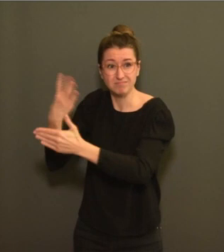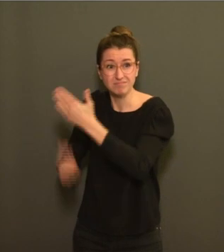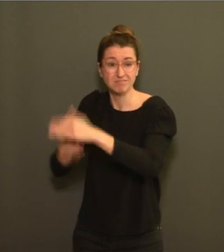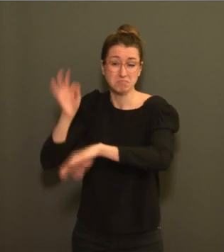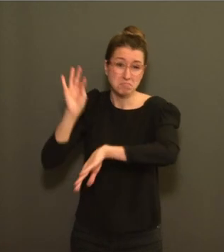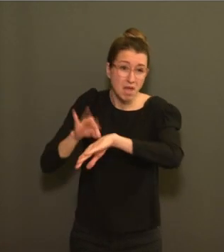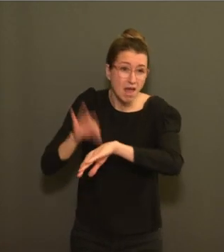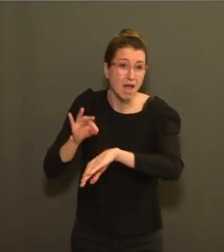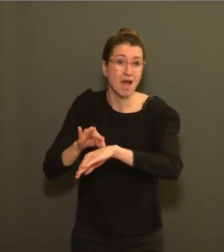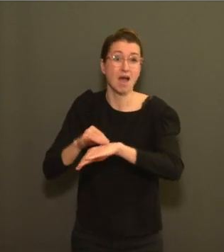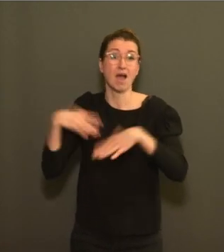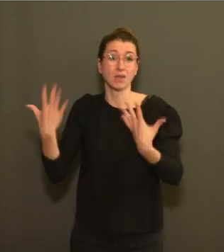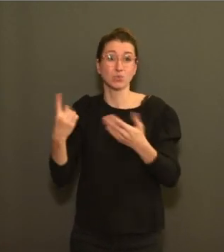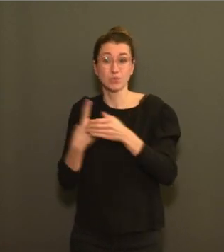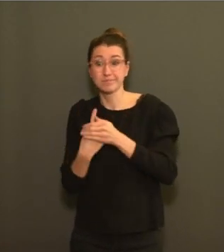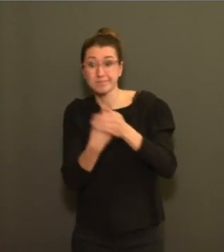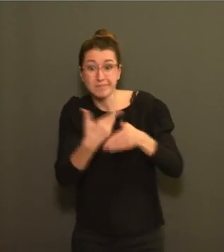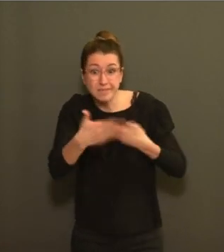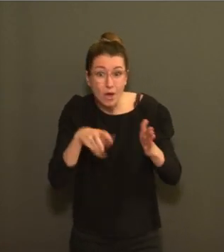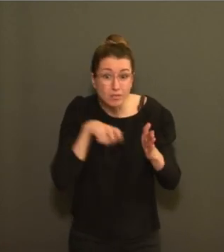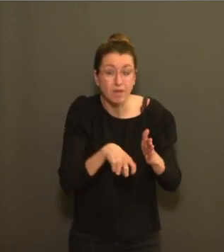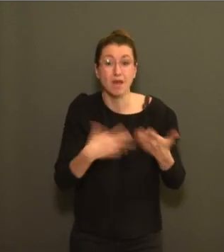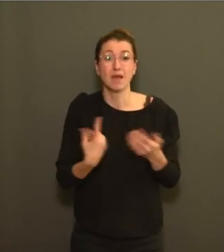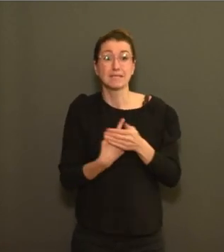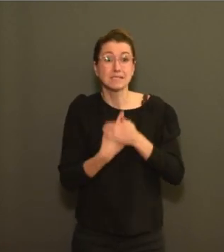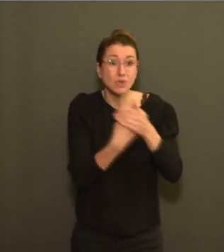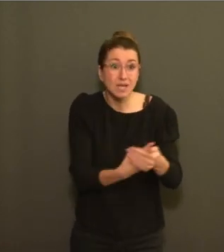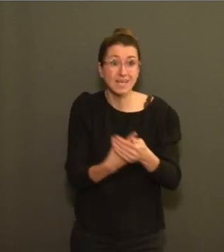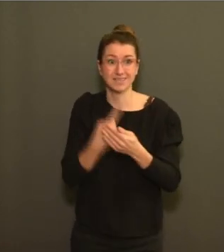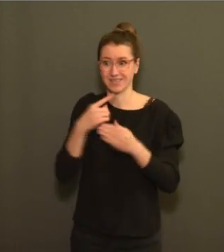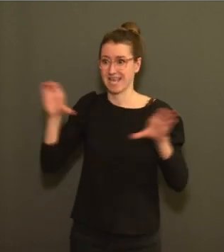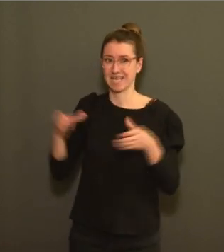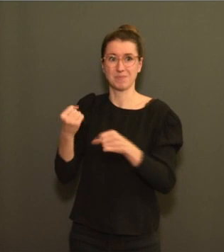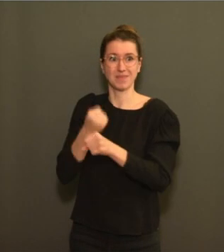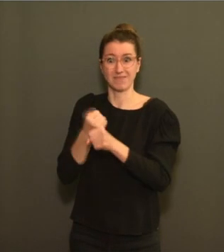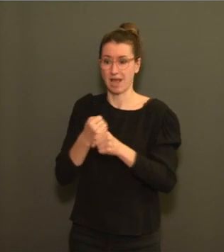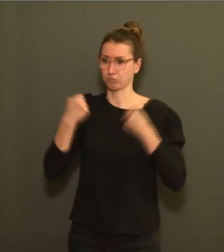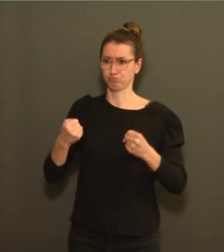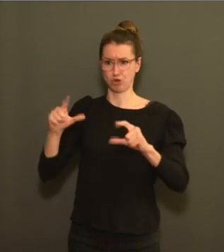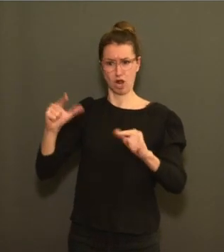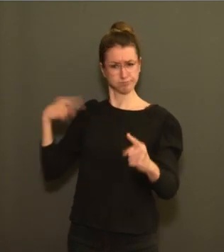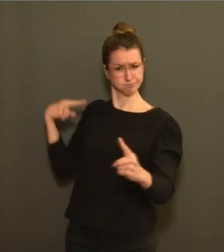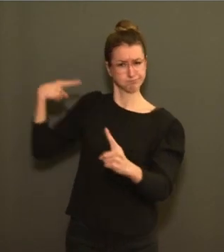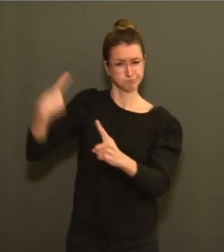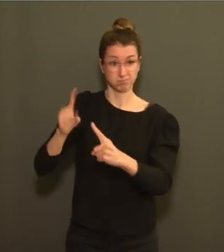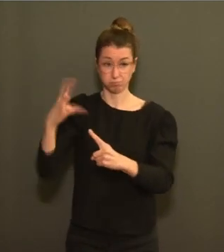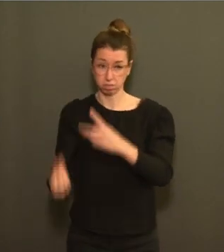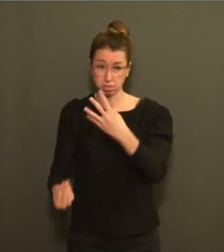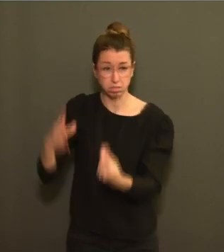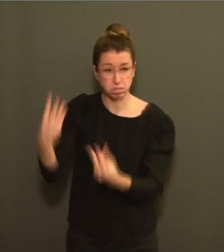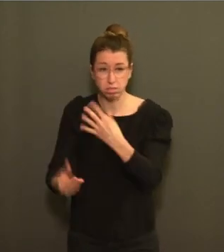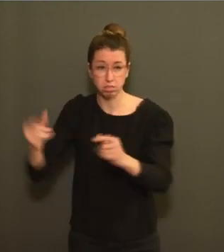à la quarantaine au niveau du personnel de santé. Cet absentéisme atteint 10 à 30%, donc c'est